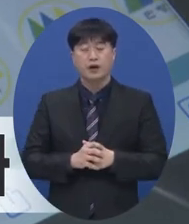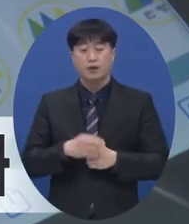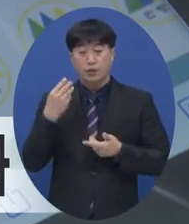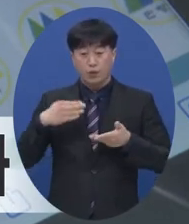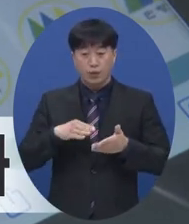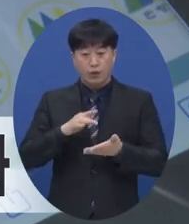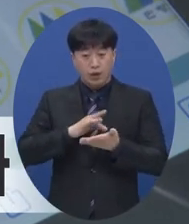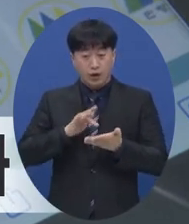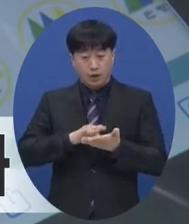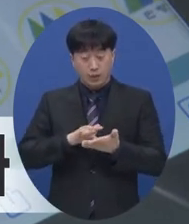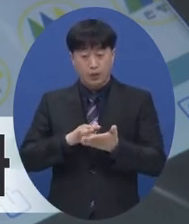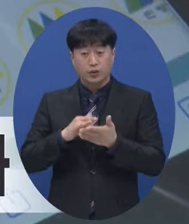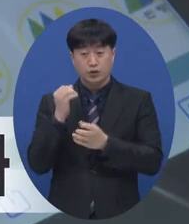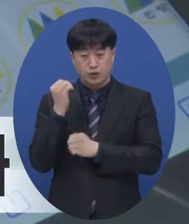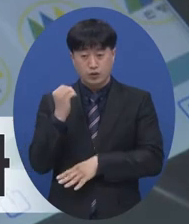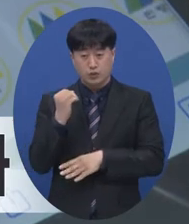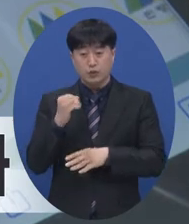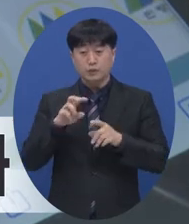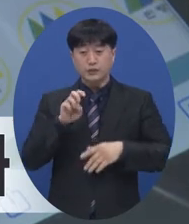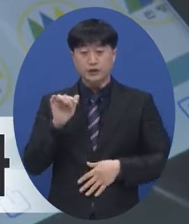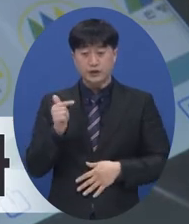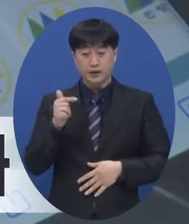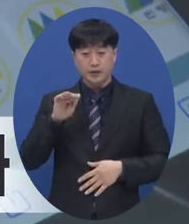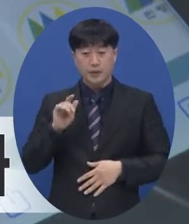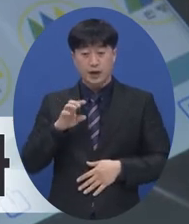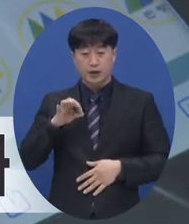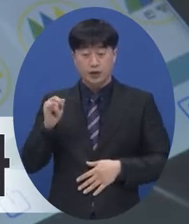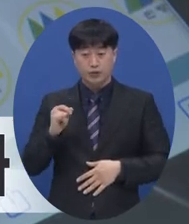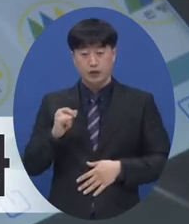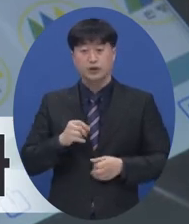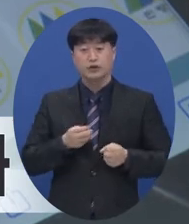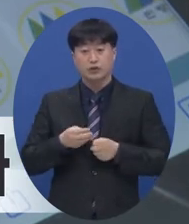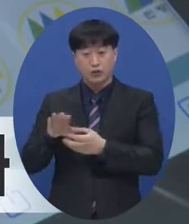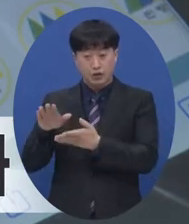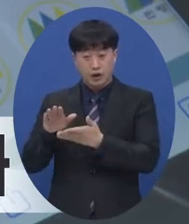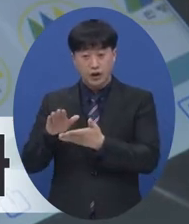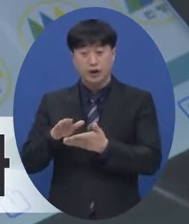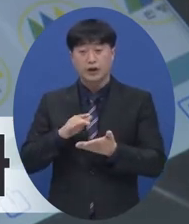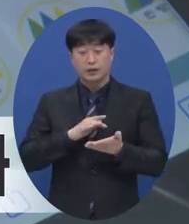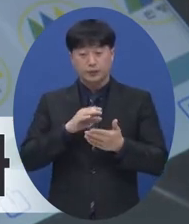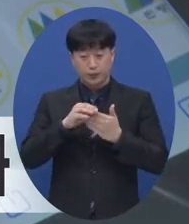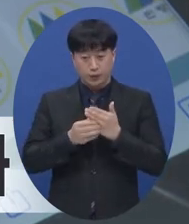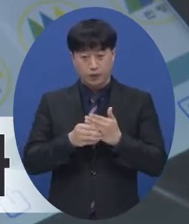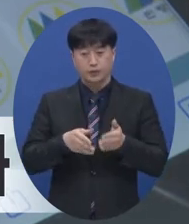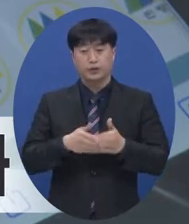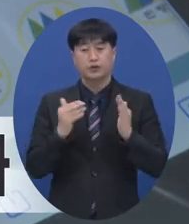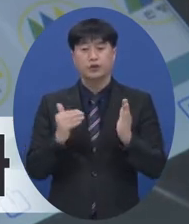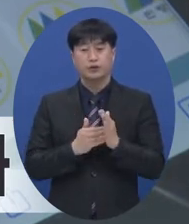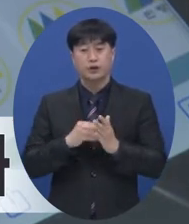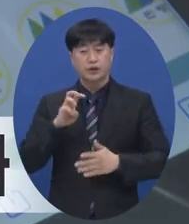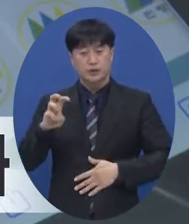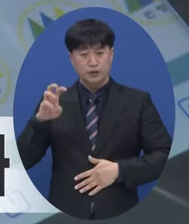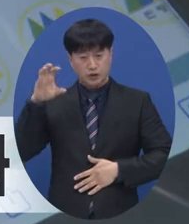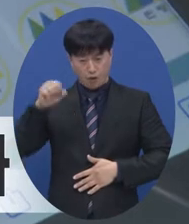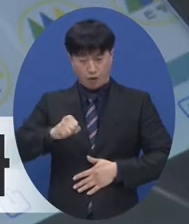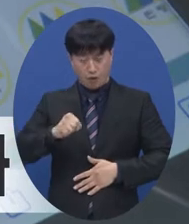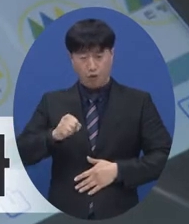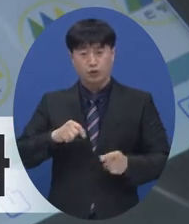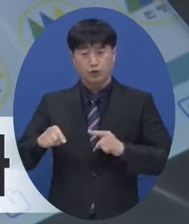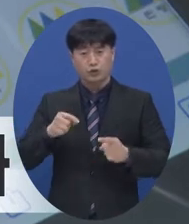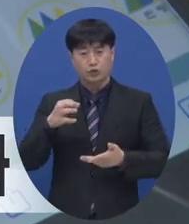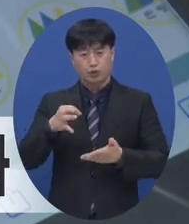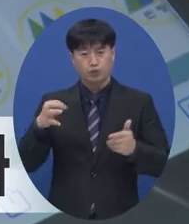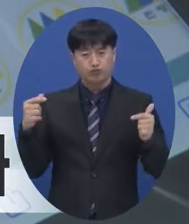모바일 기반 민방위 교육 훈련 통지서 전달 시스템을 구축하는 돼요 약 30억원에 행정 비용을 절감할 것으로